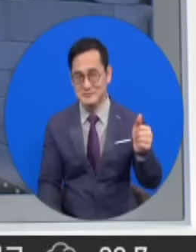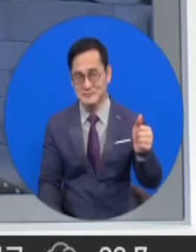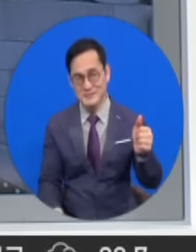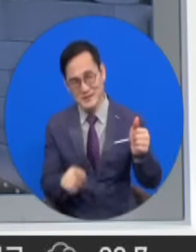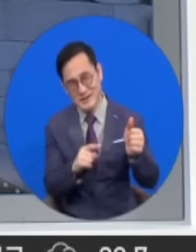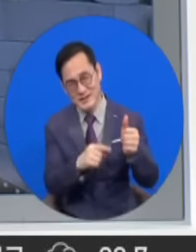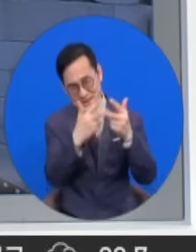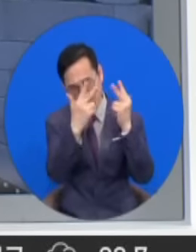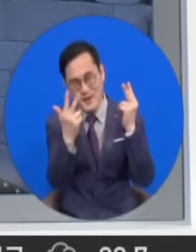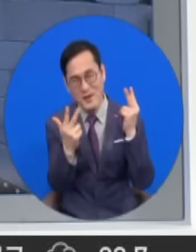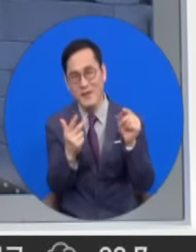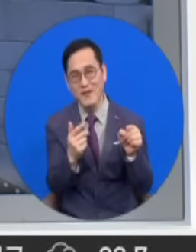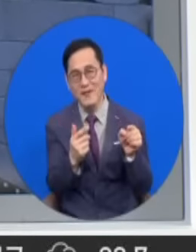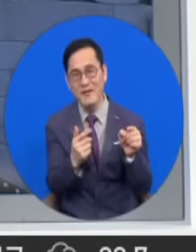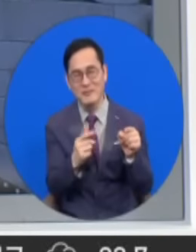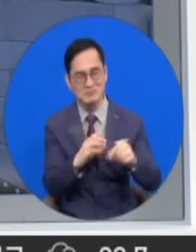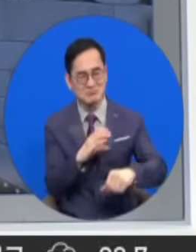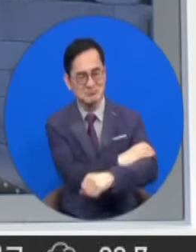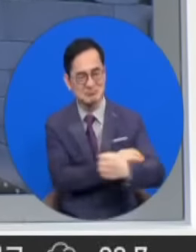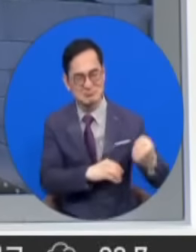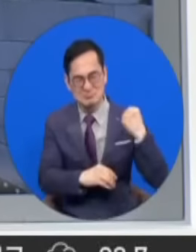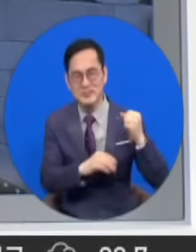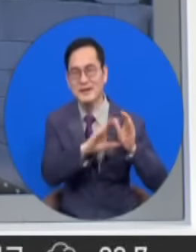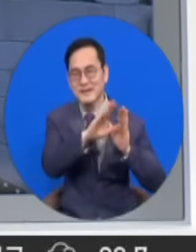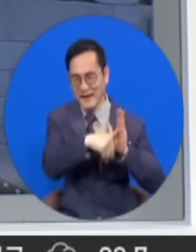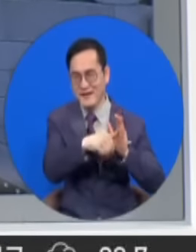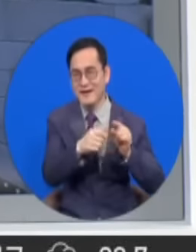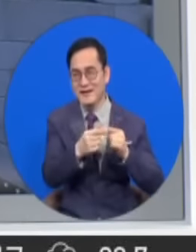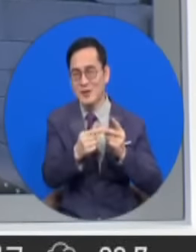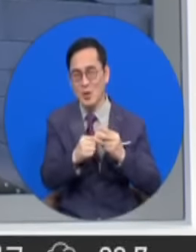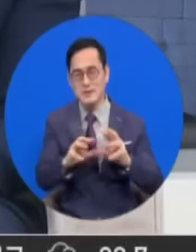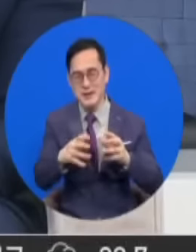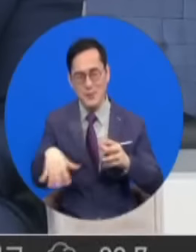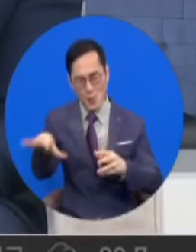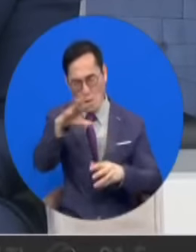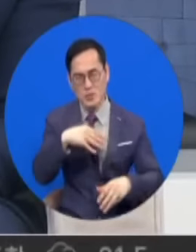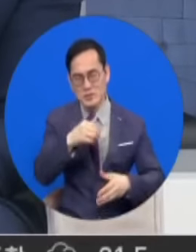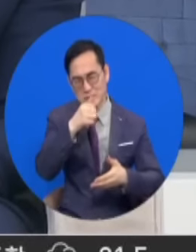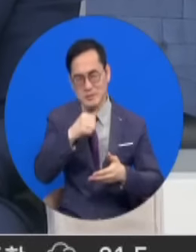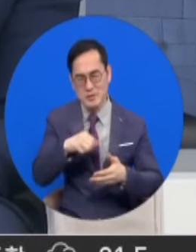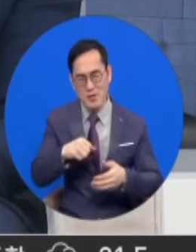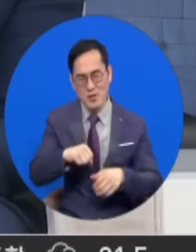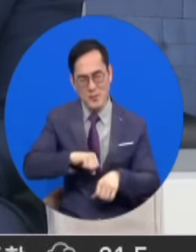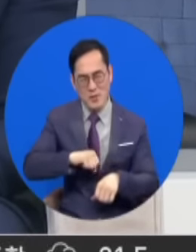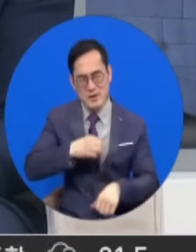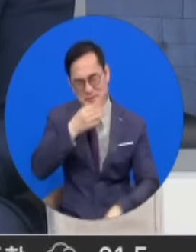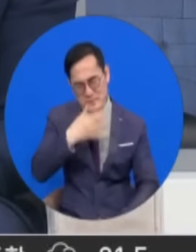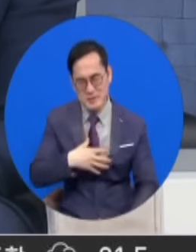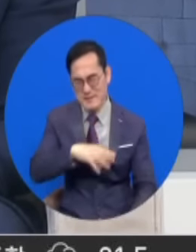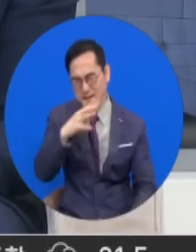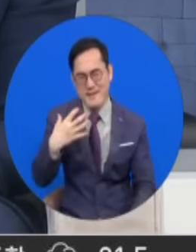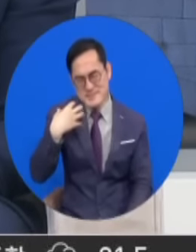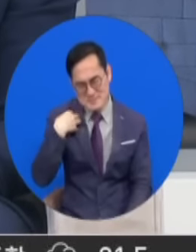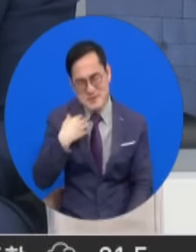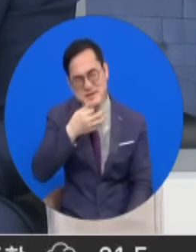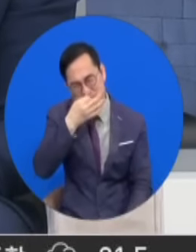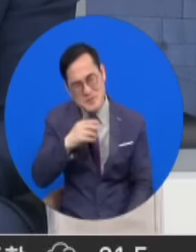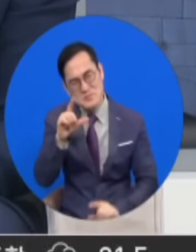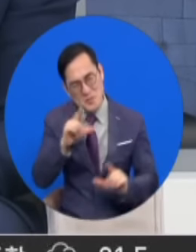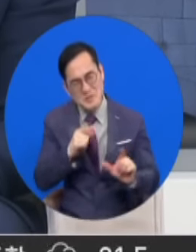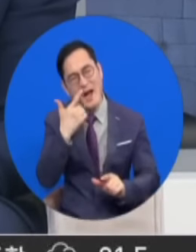봤다. 이재명 10명 있었으면 좋겠다. 이 발언까지 좀 쭉 나가고 있고 민주당의 아버지 발언도 그 앞에 있었고 어떻게 보십니까?